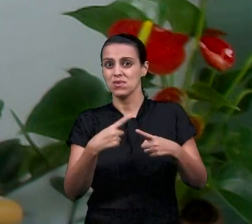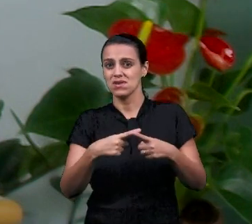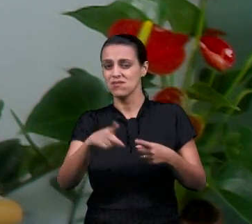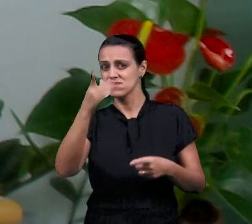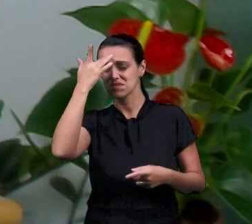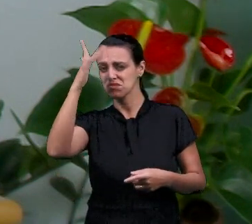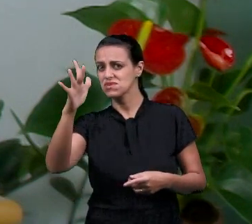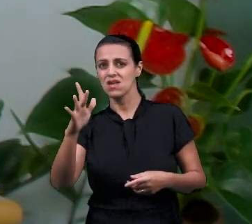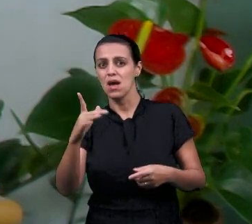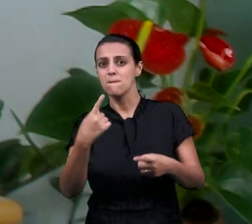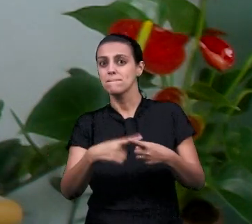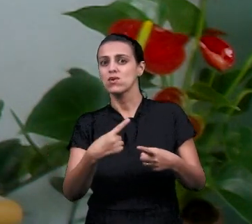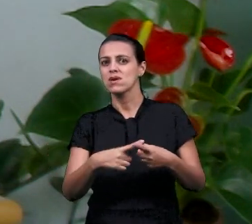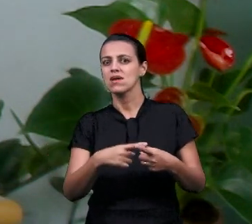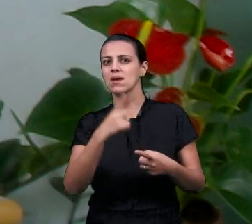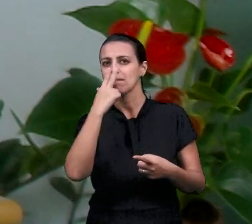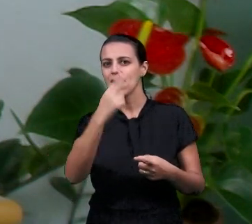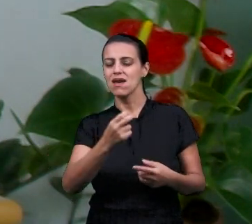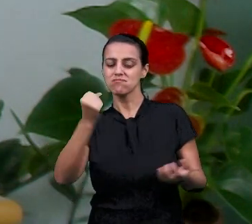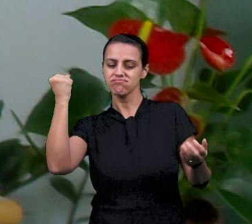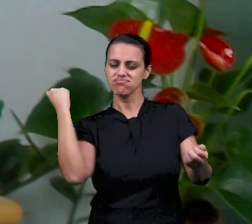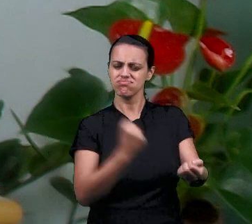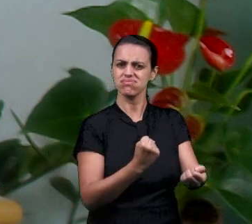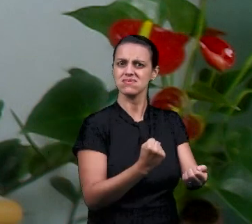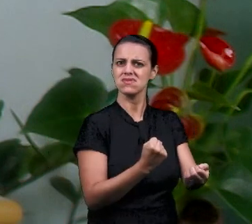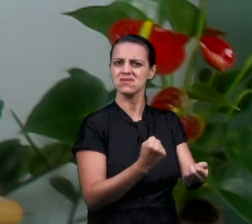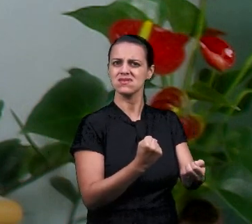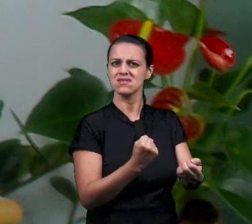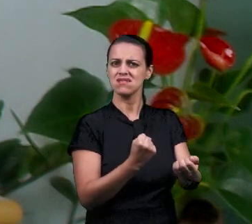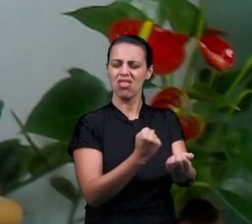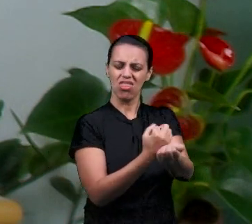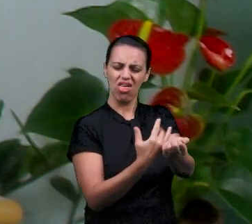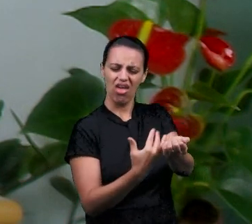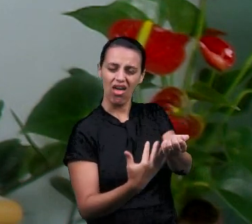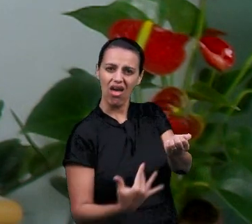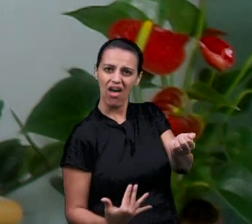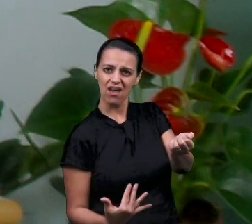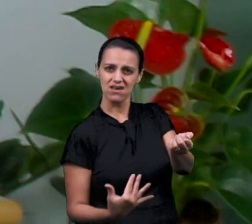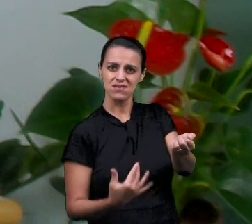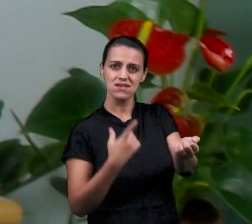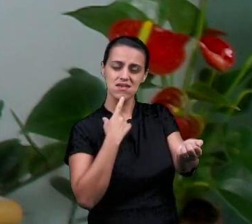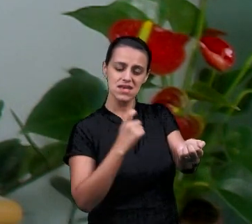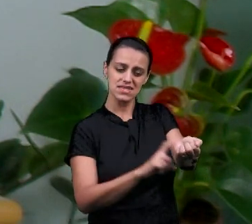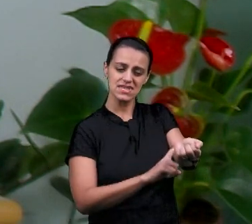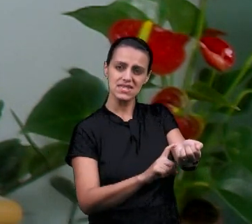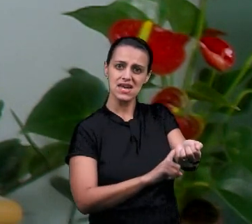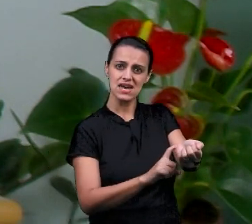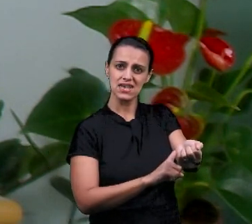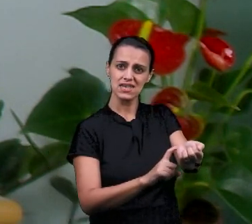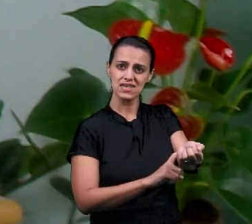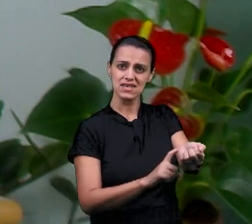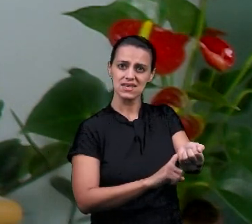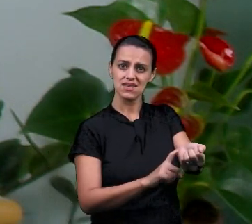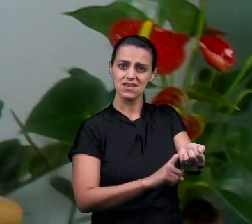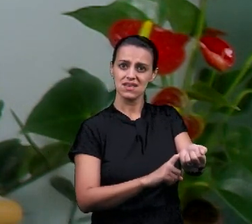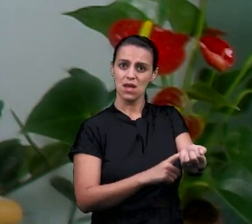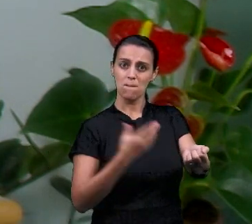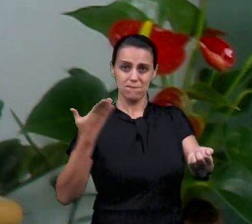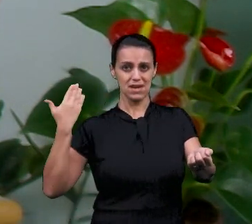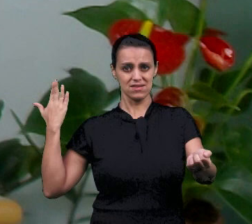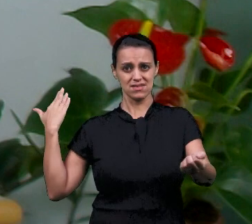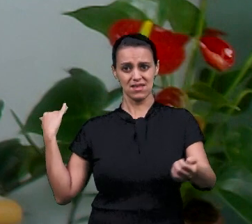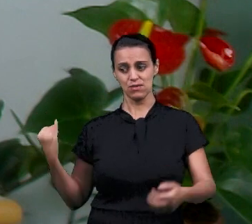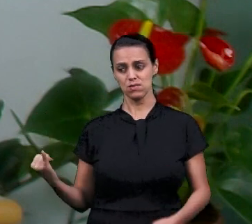de quoi. Parce que le sang, c'est une institution de très